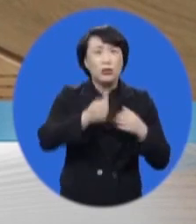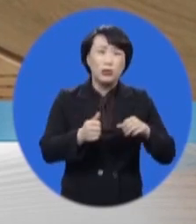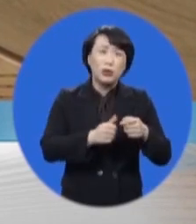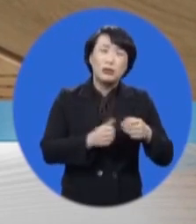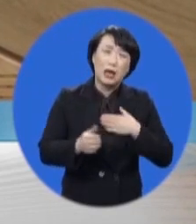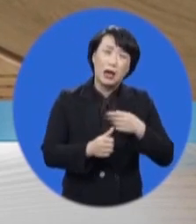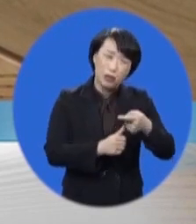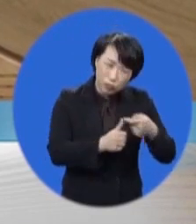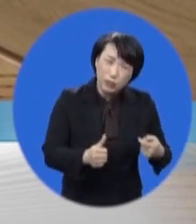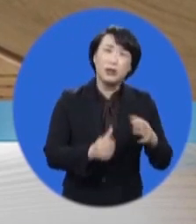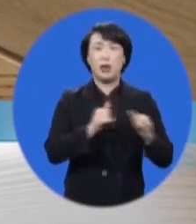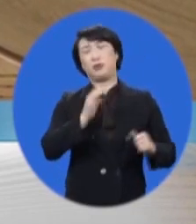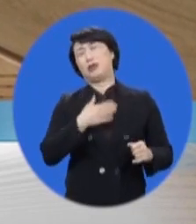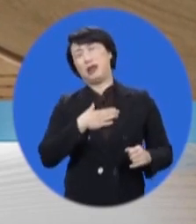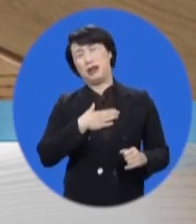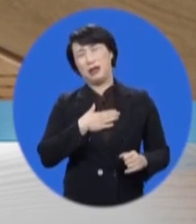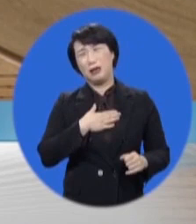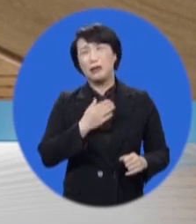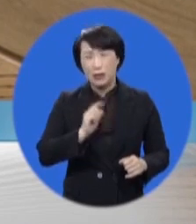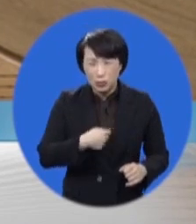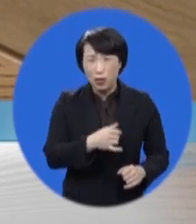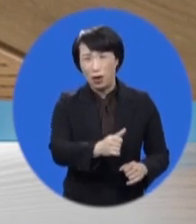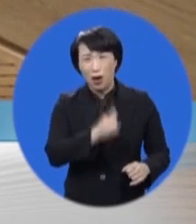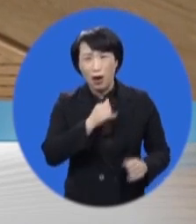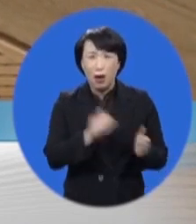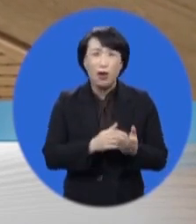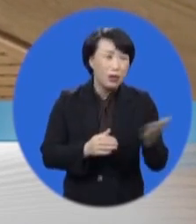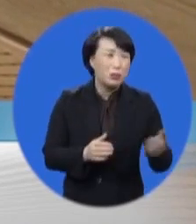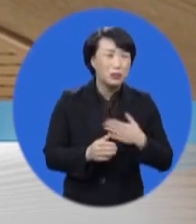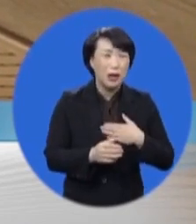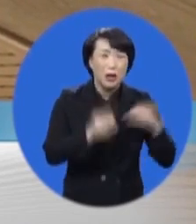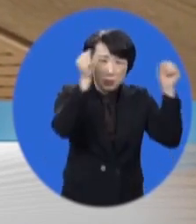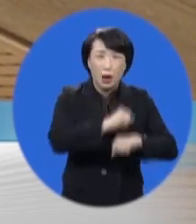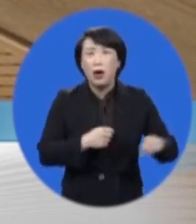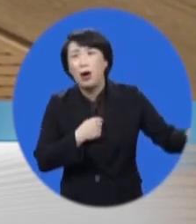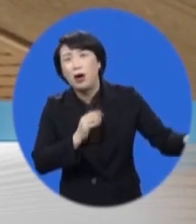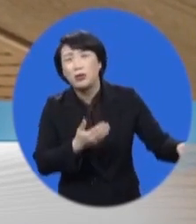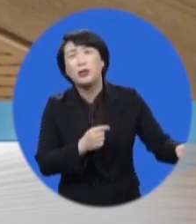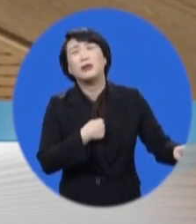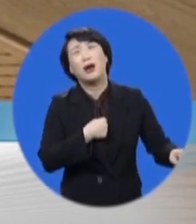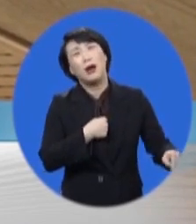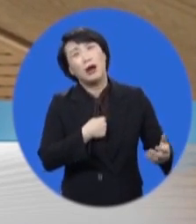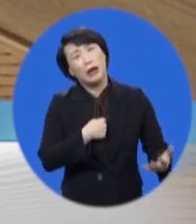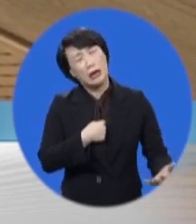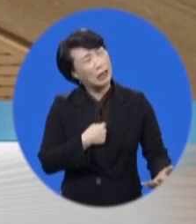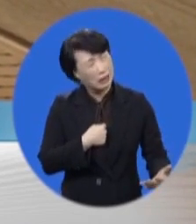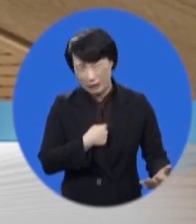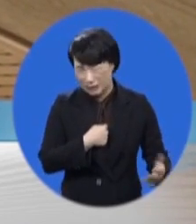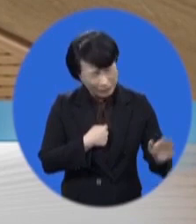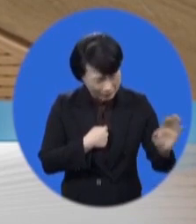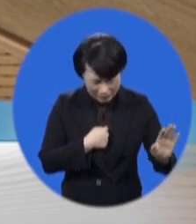내가 적군이 되고 내가 스스로 적이 되어서 나를 파탄에 몰아넣는 세월이 될 때